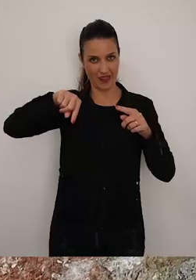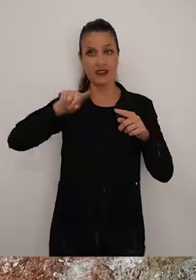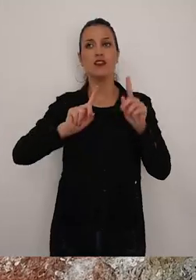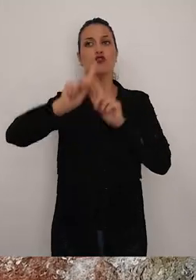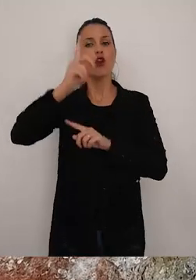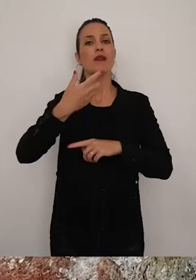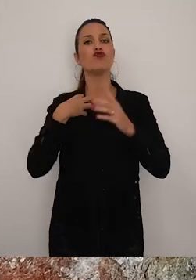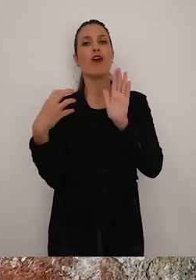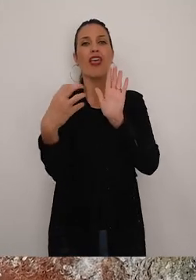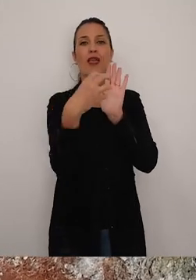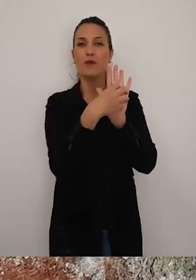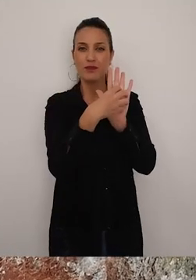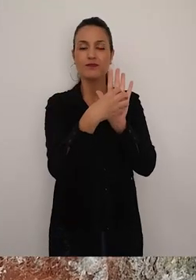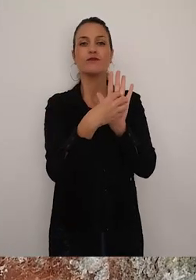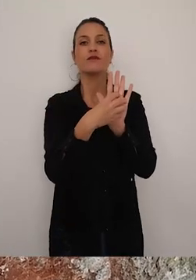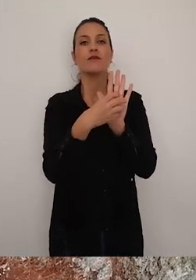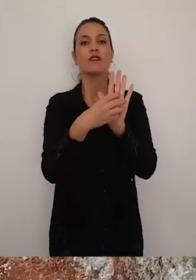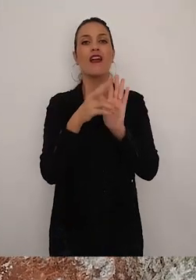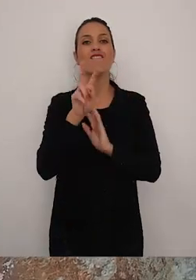Vernazza, antichi feudatari del posto.